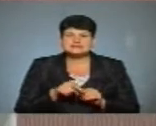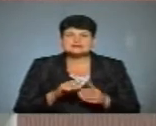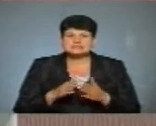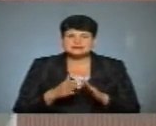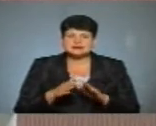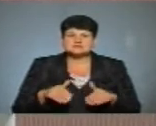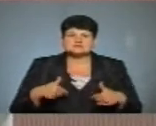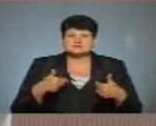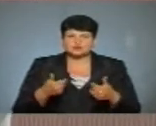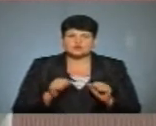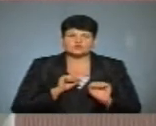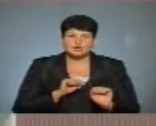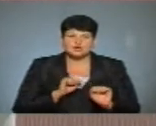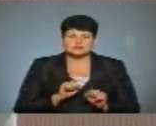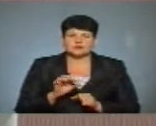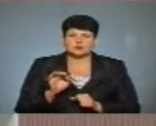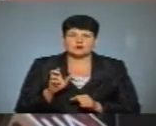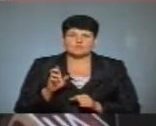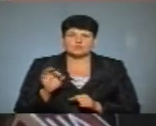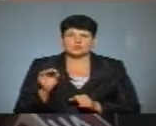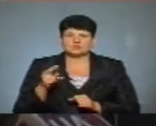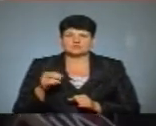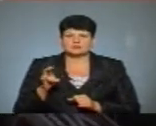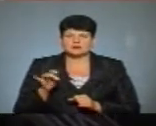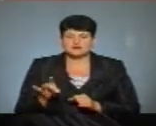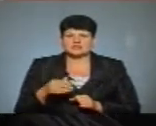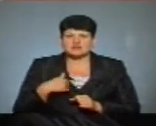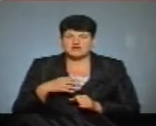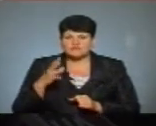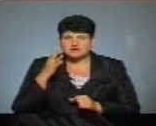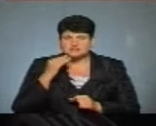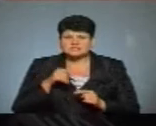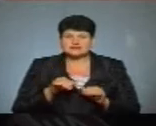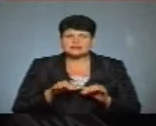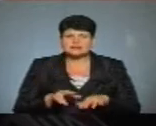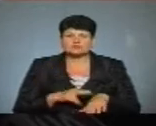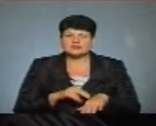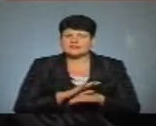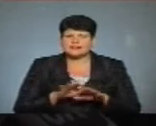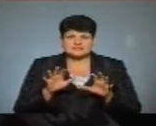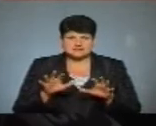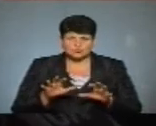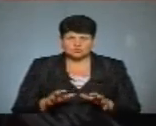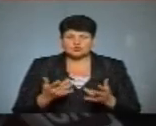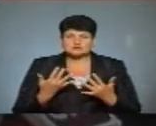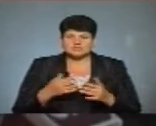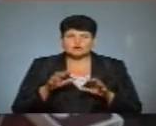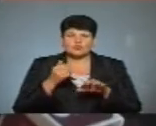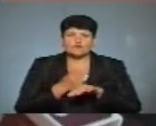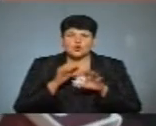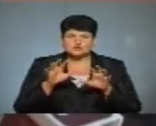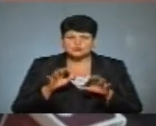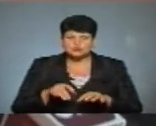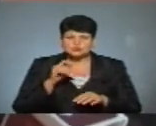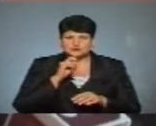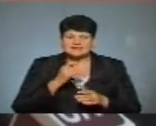ми звернулися до адвокатки Ольги Боднар. Я вважаю такі дії поліції незаконними, оскільки Конституція України,